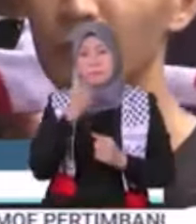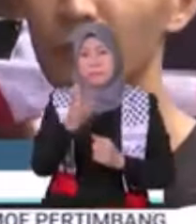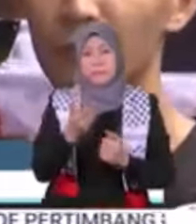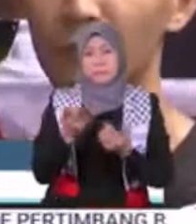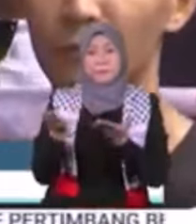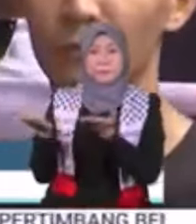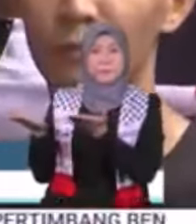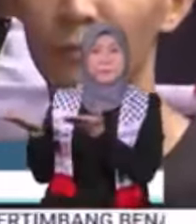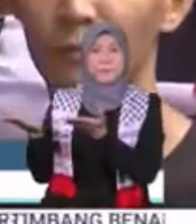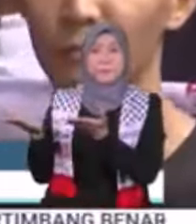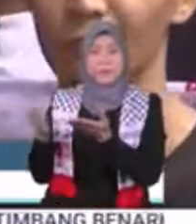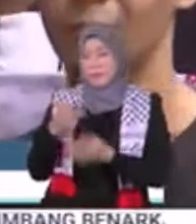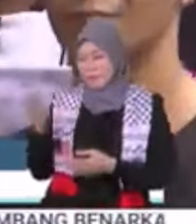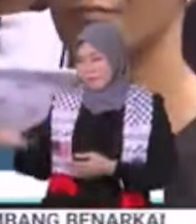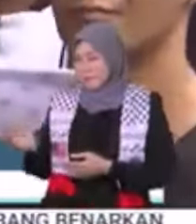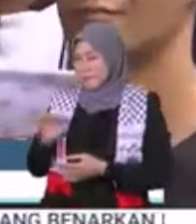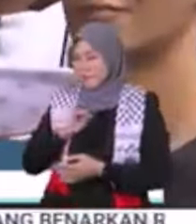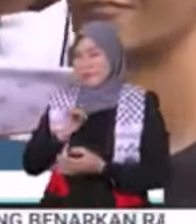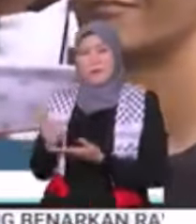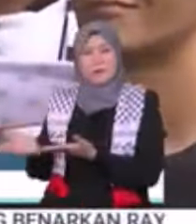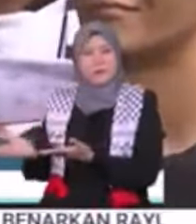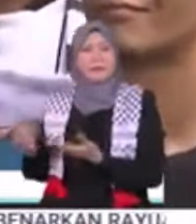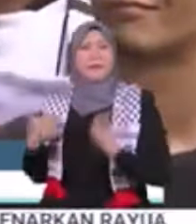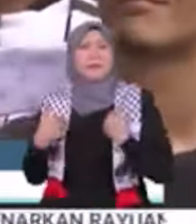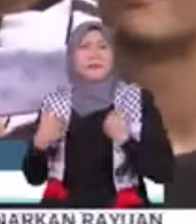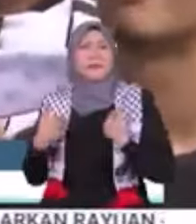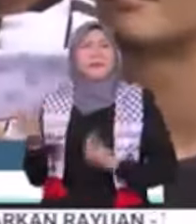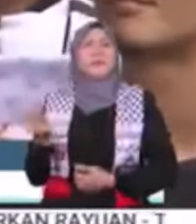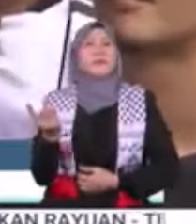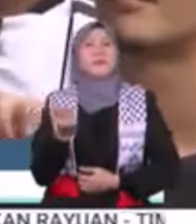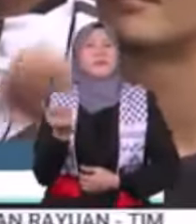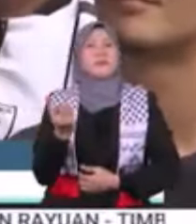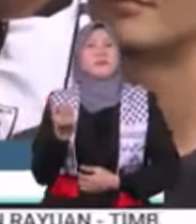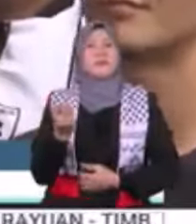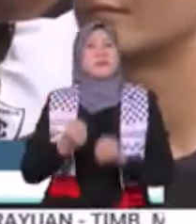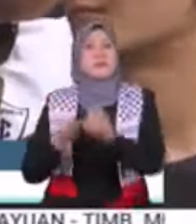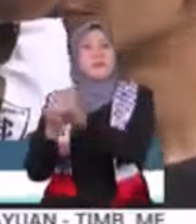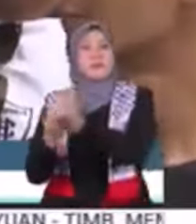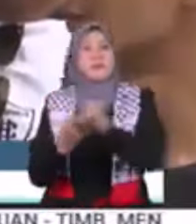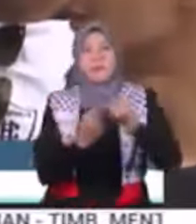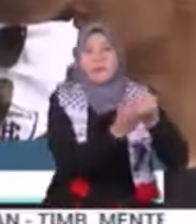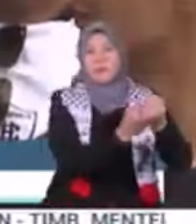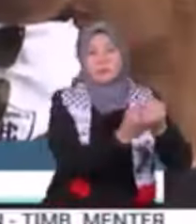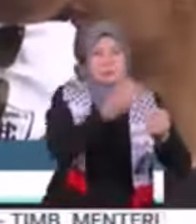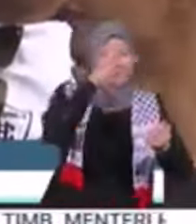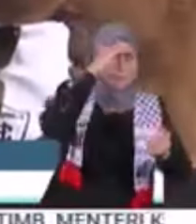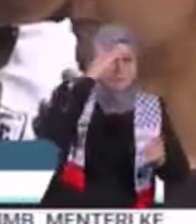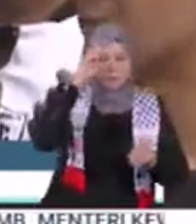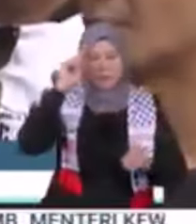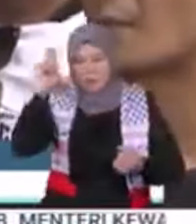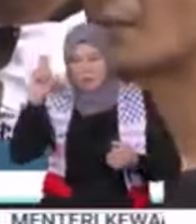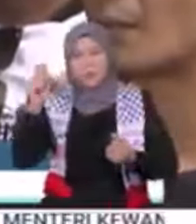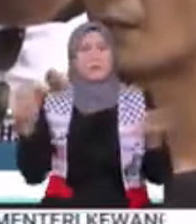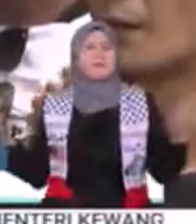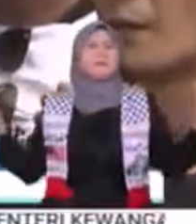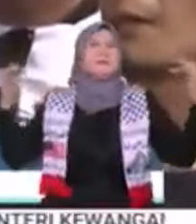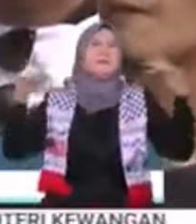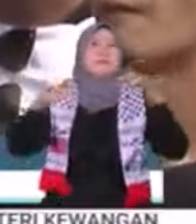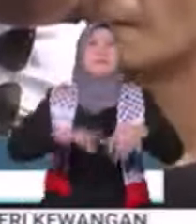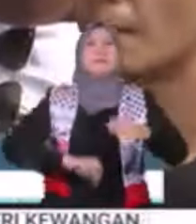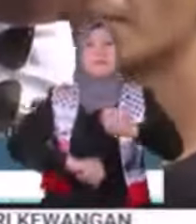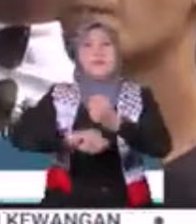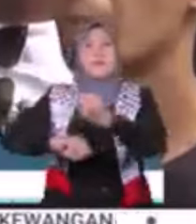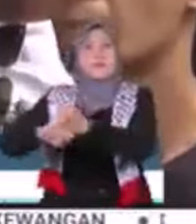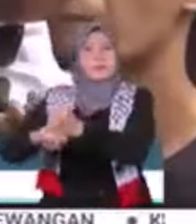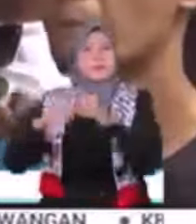lihat di sebelah saya ini, terdapat kedua-dua penyokong di kedua-dua belah pihak yang turun bagi